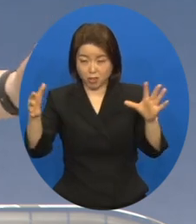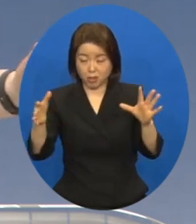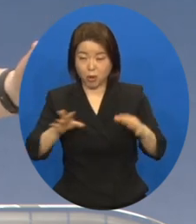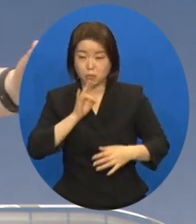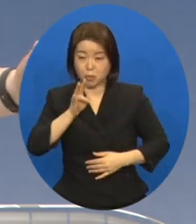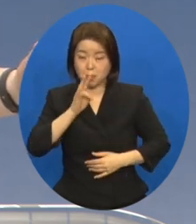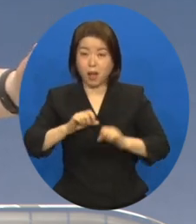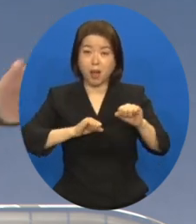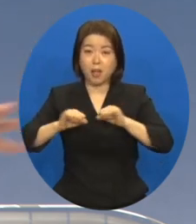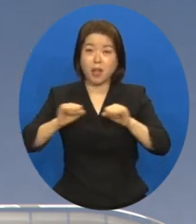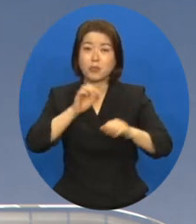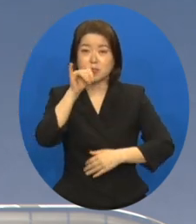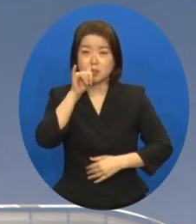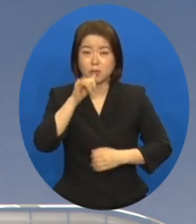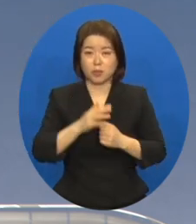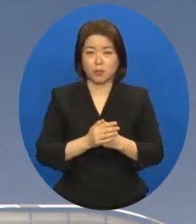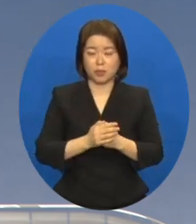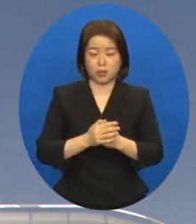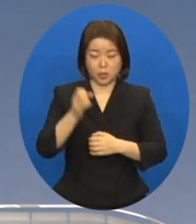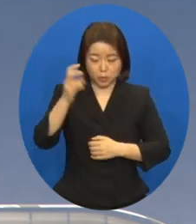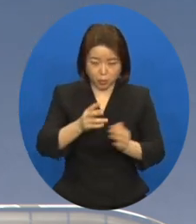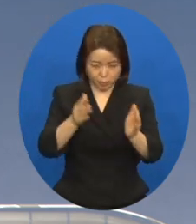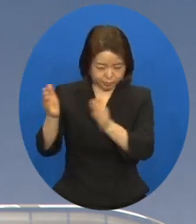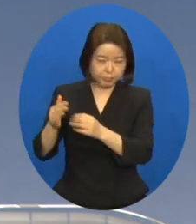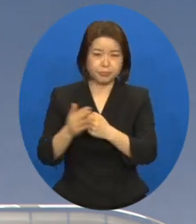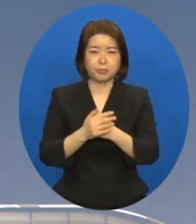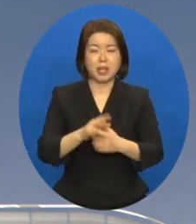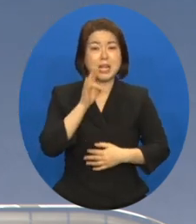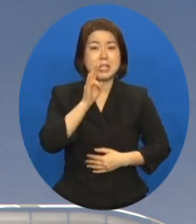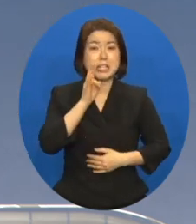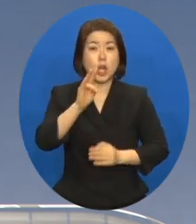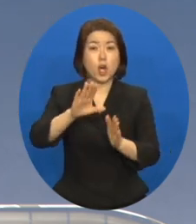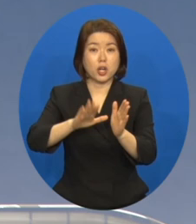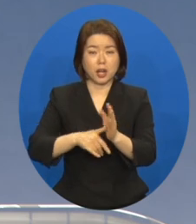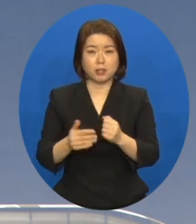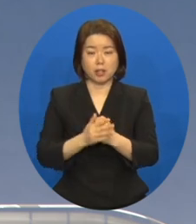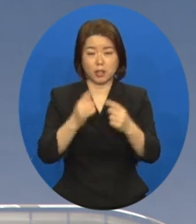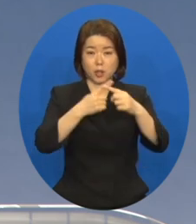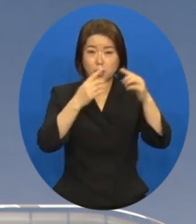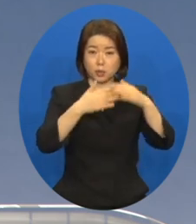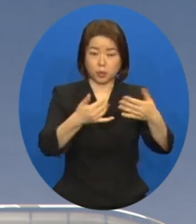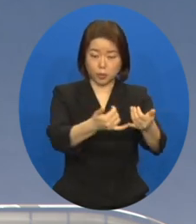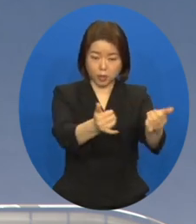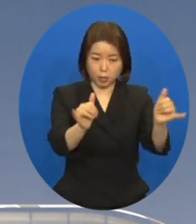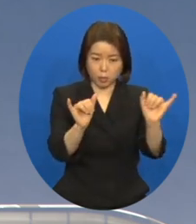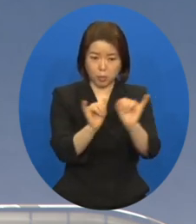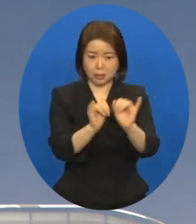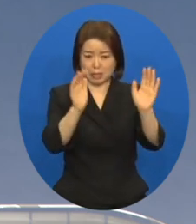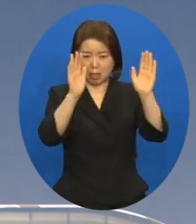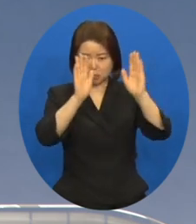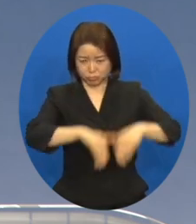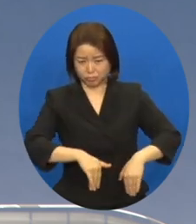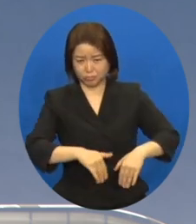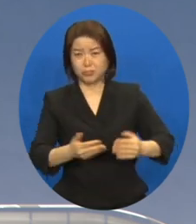하는 행위. 또 하나는 예언을 하면서 교회 공동체를 허물어뜨리는